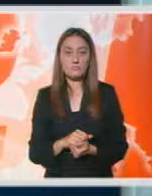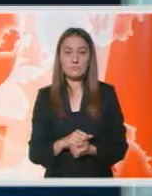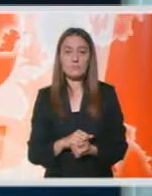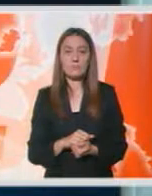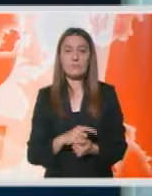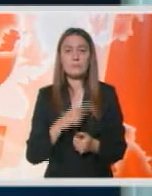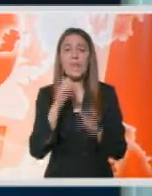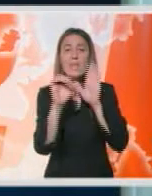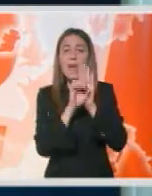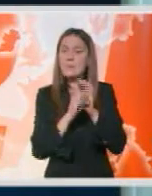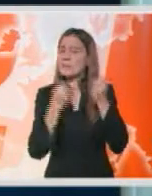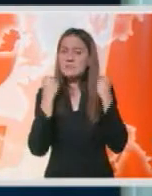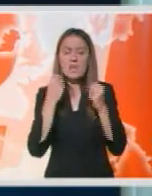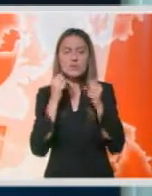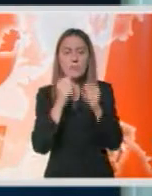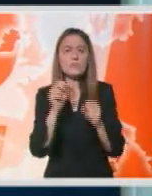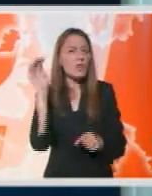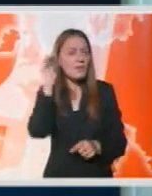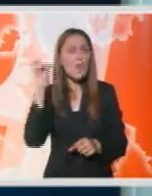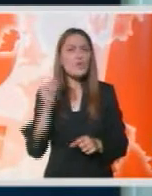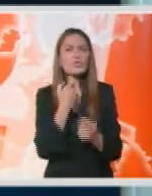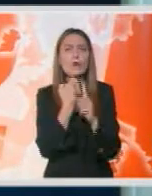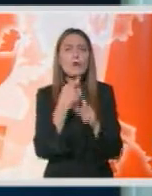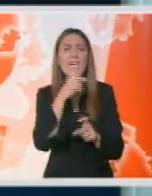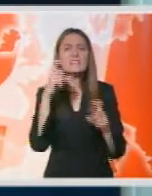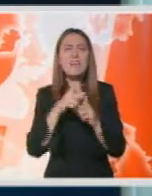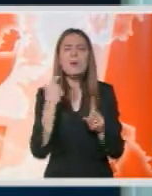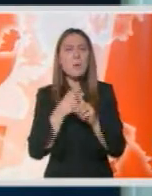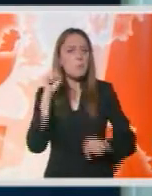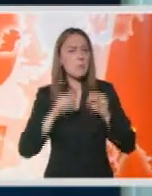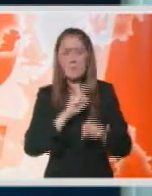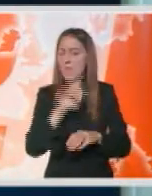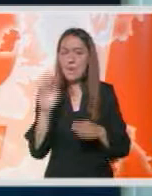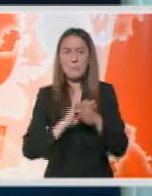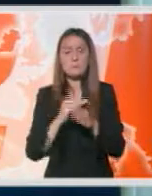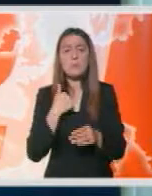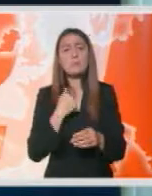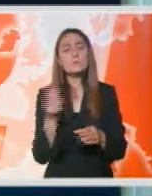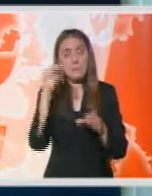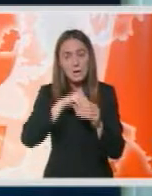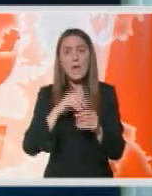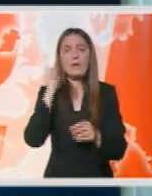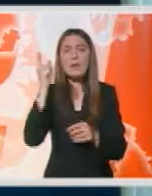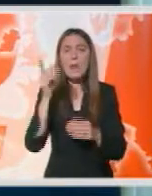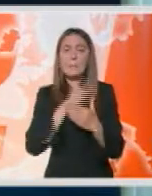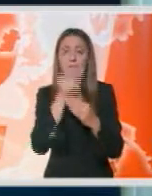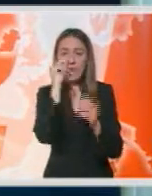Japan snažno podržava vladu Južne Koreje. Postupci Severne Koreje su neoprostivi i mi se pridružujemo kritikama međunarodne zajednice.